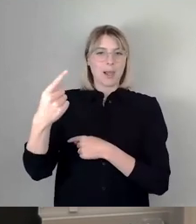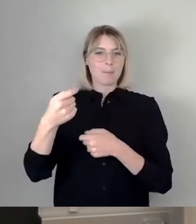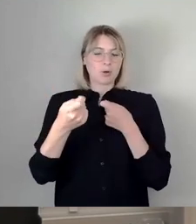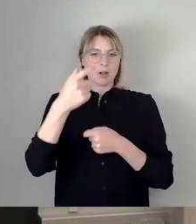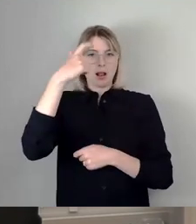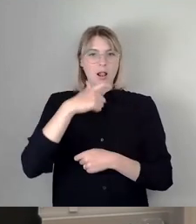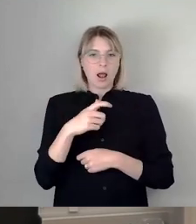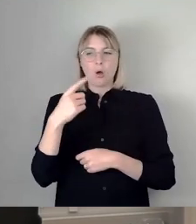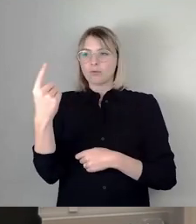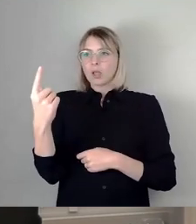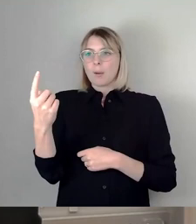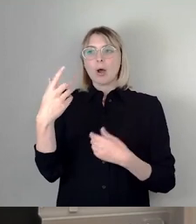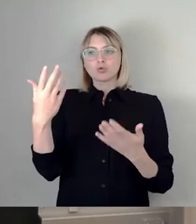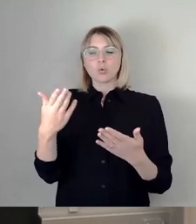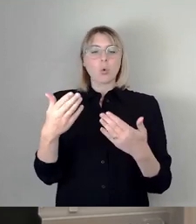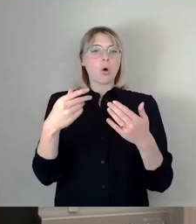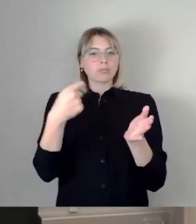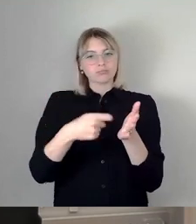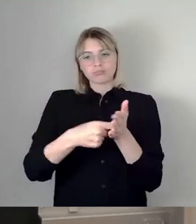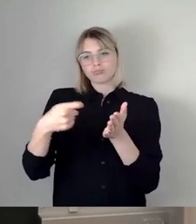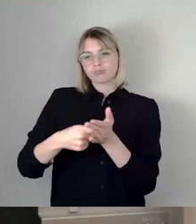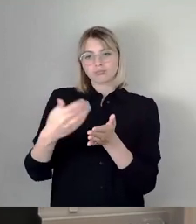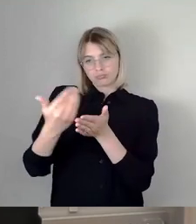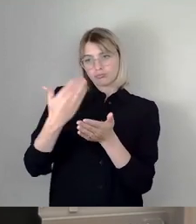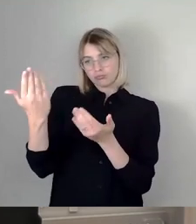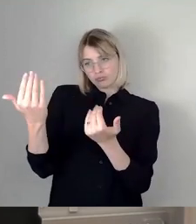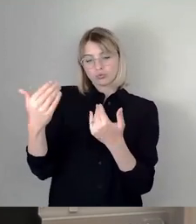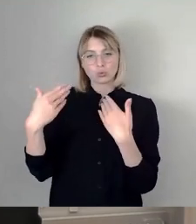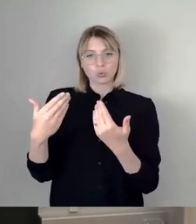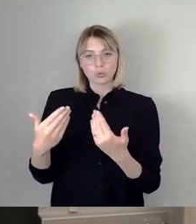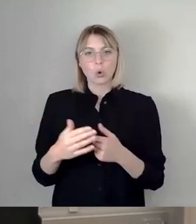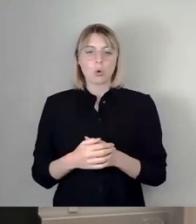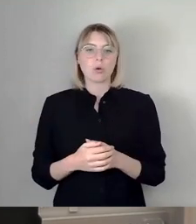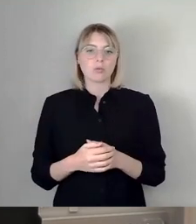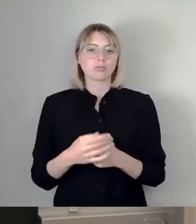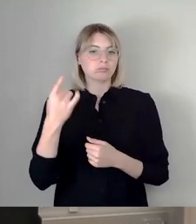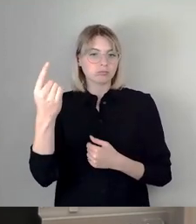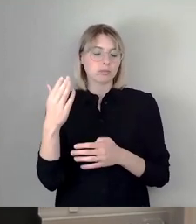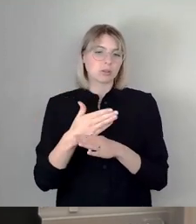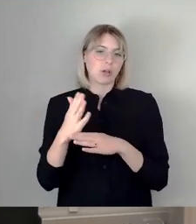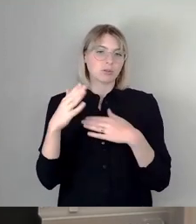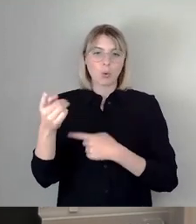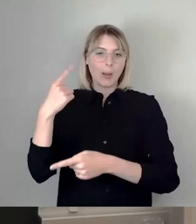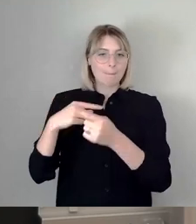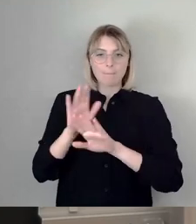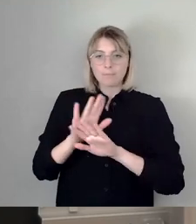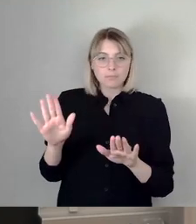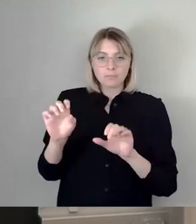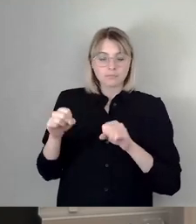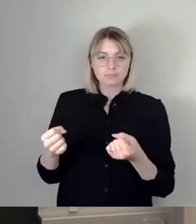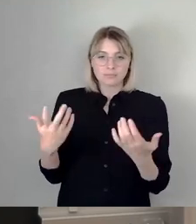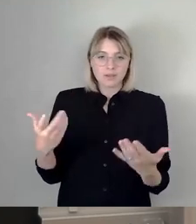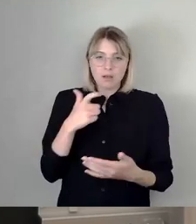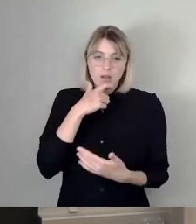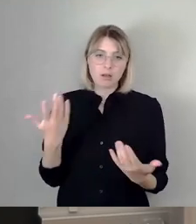nehmen und welche Konditionen sie hier so zugrunde legen, um irgendwas zu tun. Also da